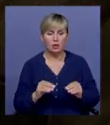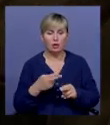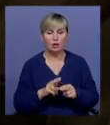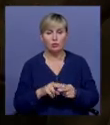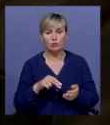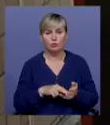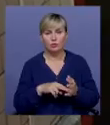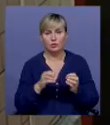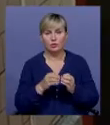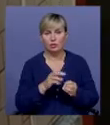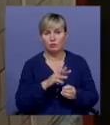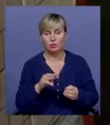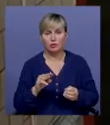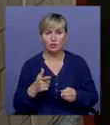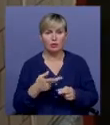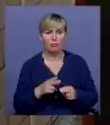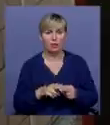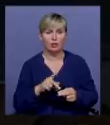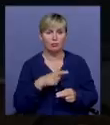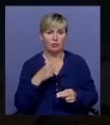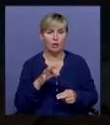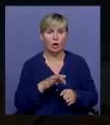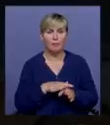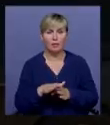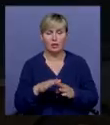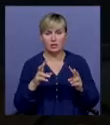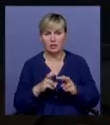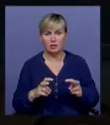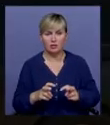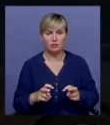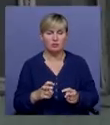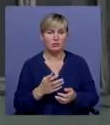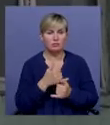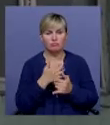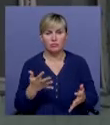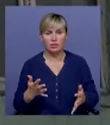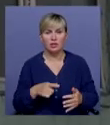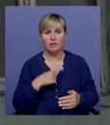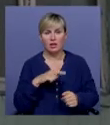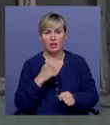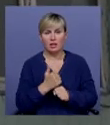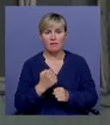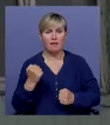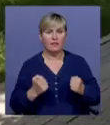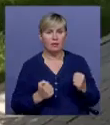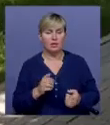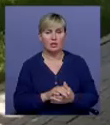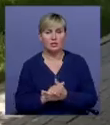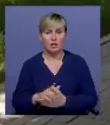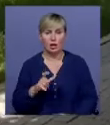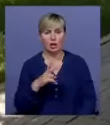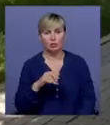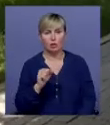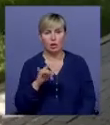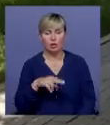стоит десятки миллионов тенге поэтому говорить о полноценной диагностики не приходится сетует глава автомобильного союза эдуард и